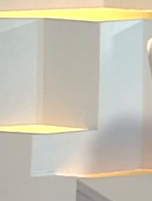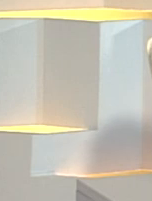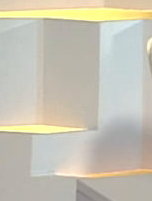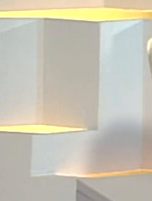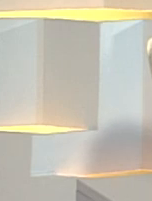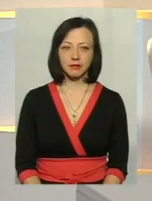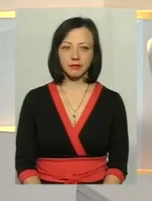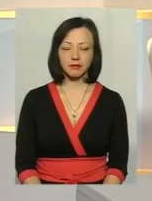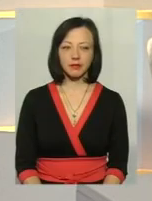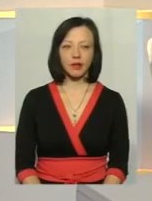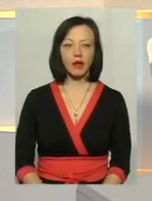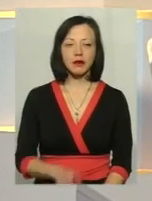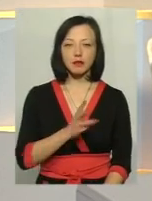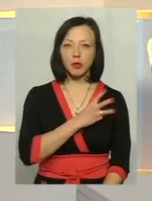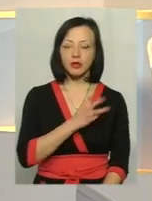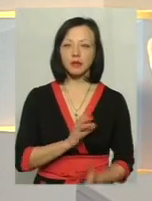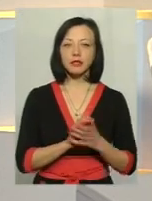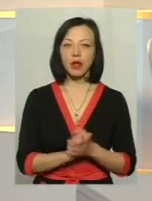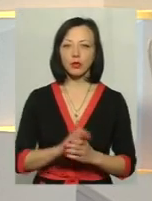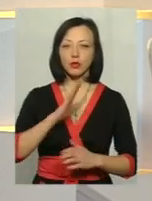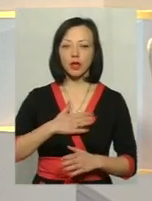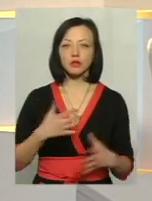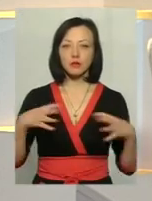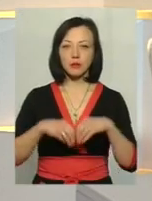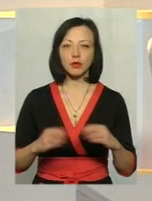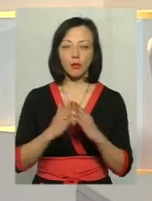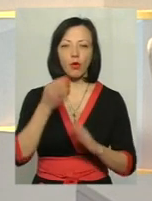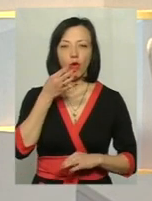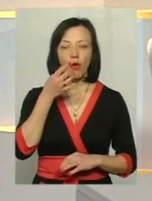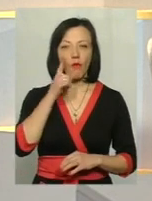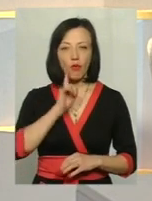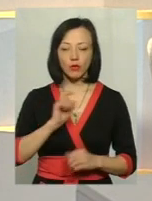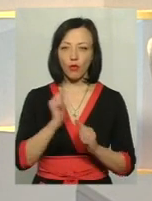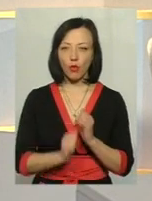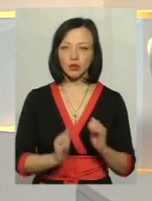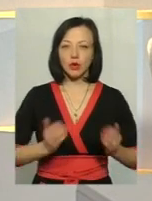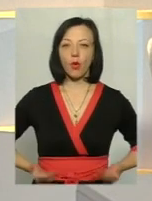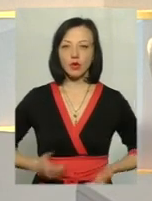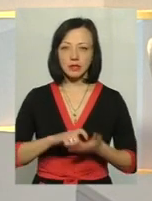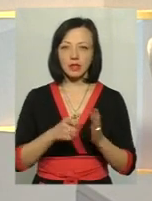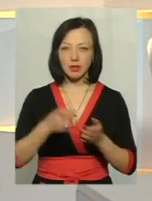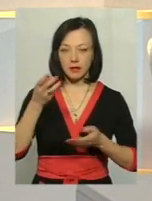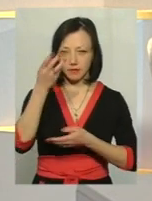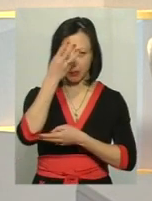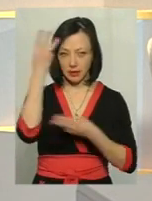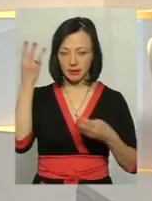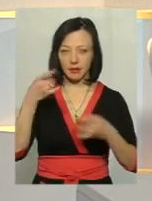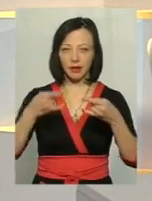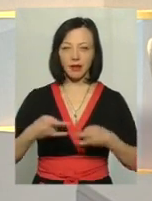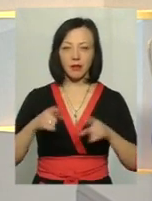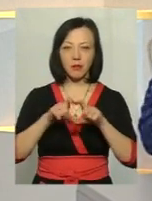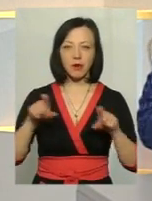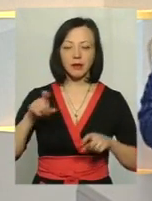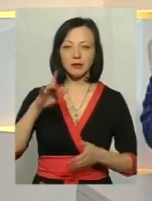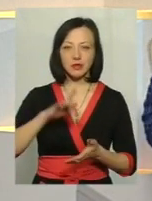Із побажаннями злагоди у нашому спільному домі та комфорту у кожній оселі вас вітає Хмельницька телекомпанія «Поділля Центр». На часі